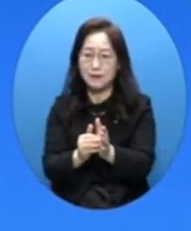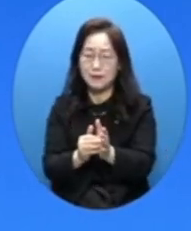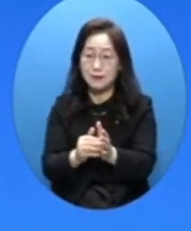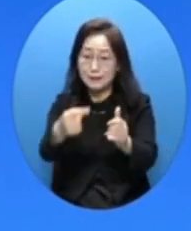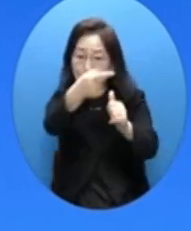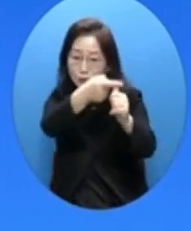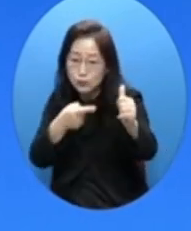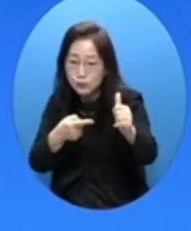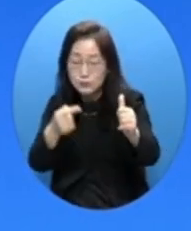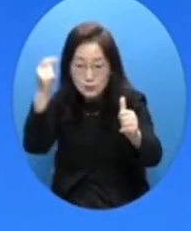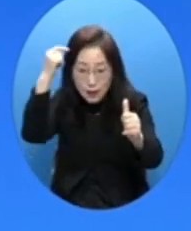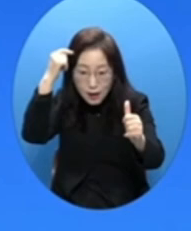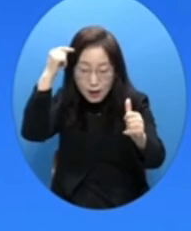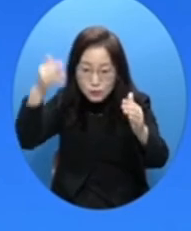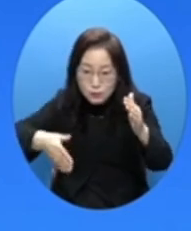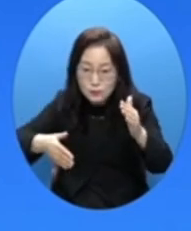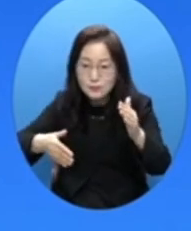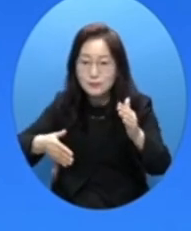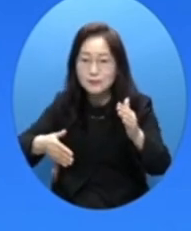죽이려고 하다가